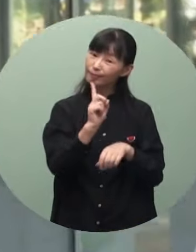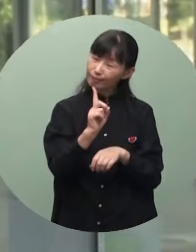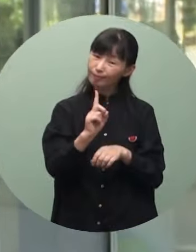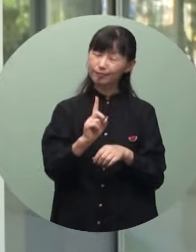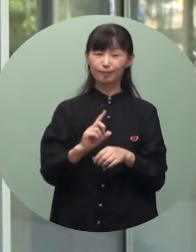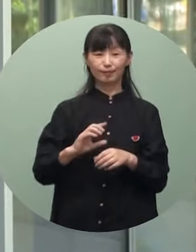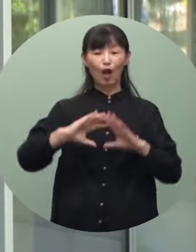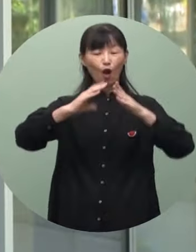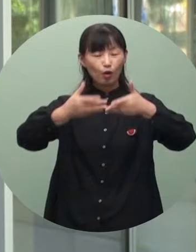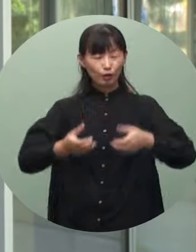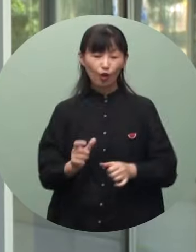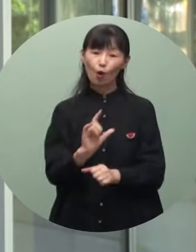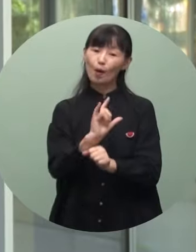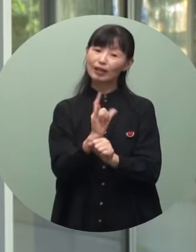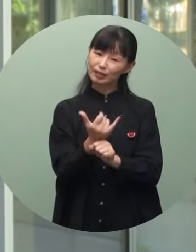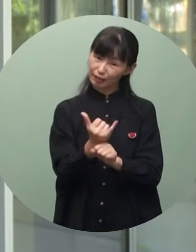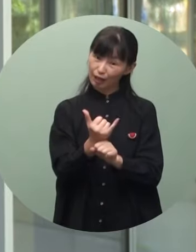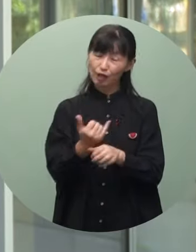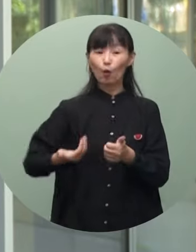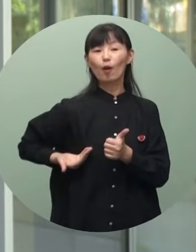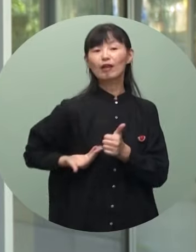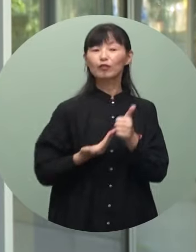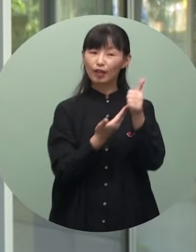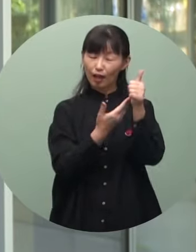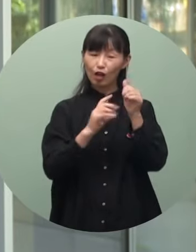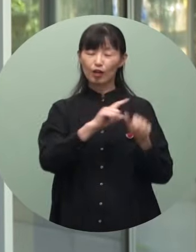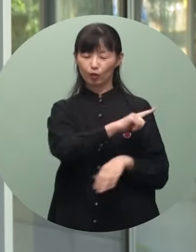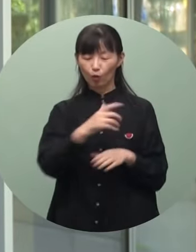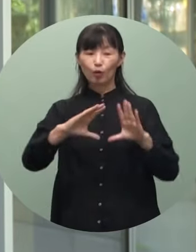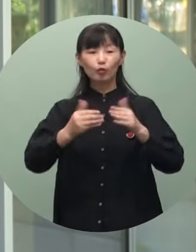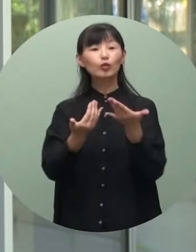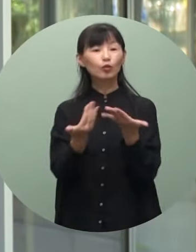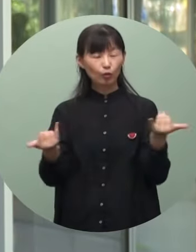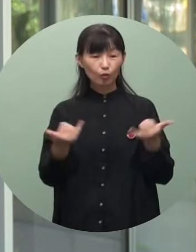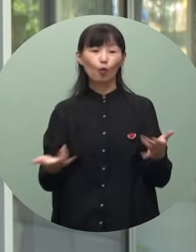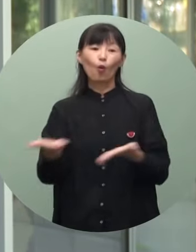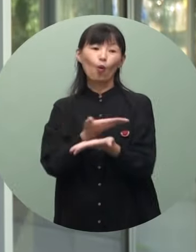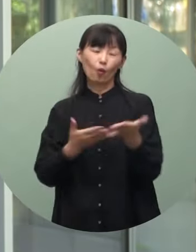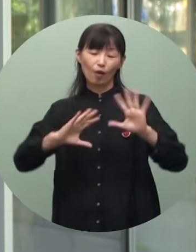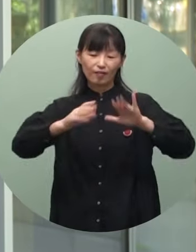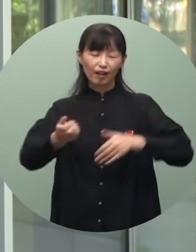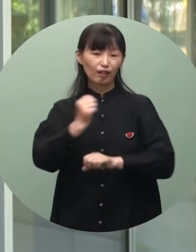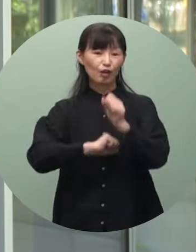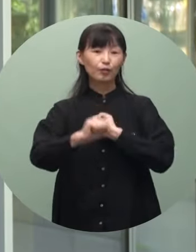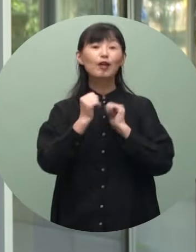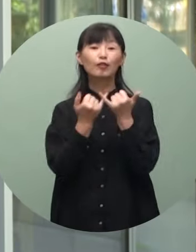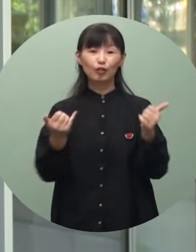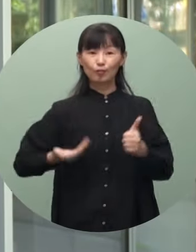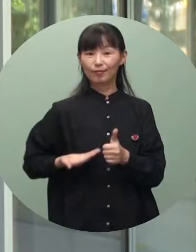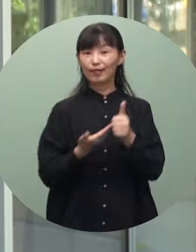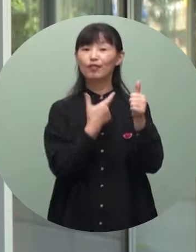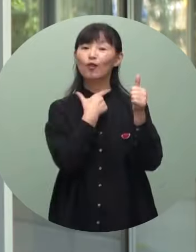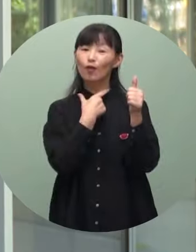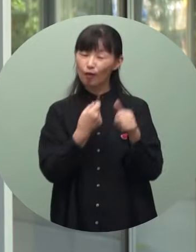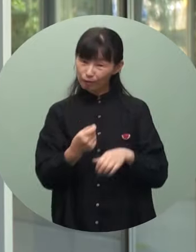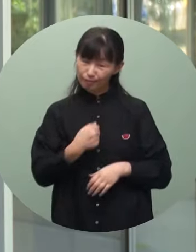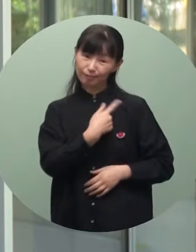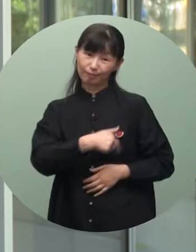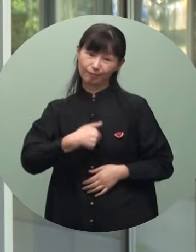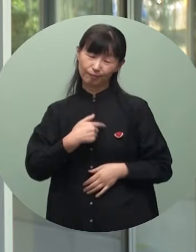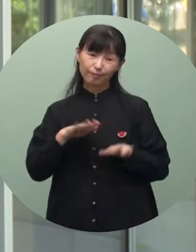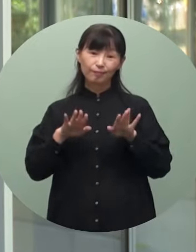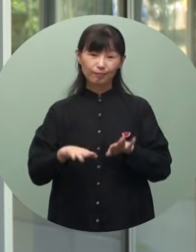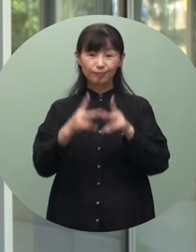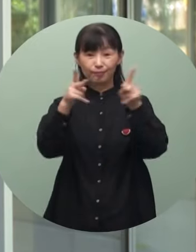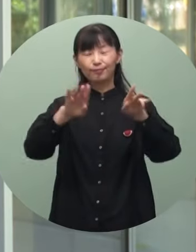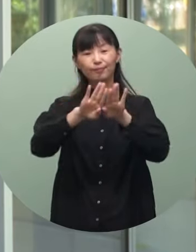ローバル人材の育成ですね。さまざまな国の人と交流して世界で活躍する人が育ってほしいとの思いで今回